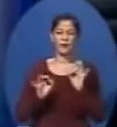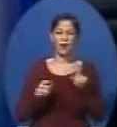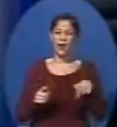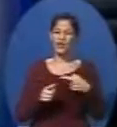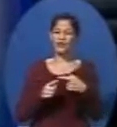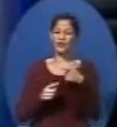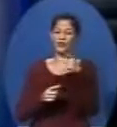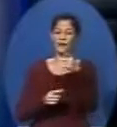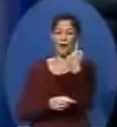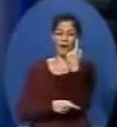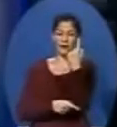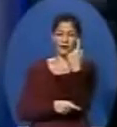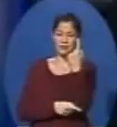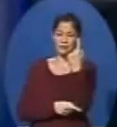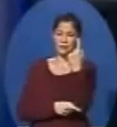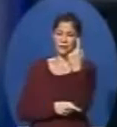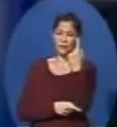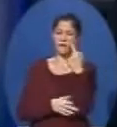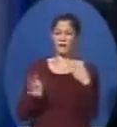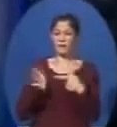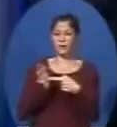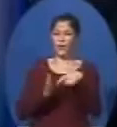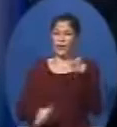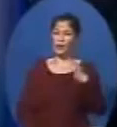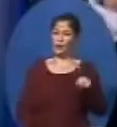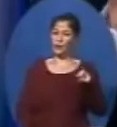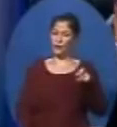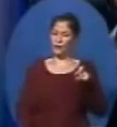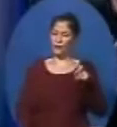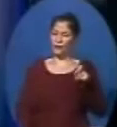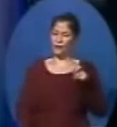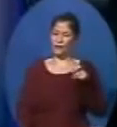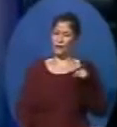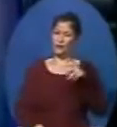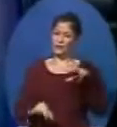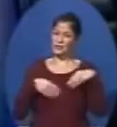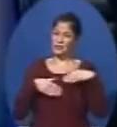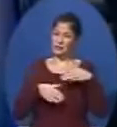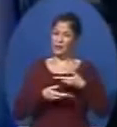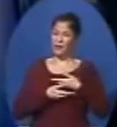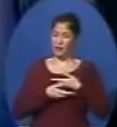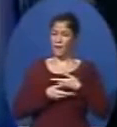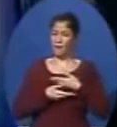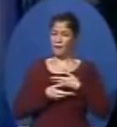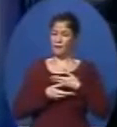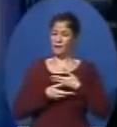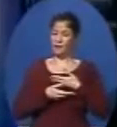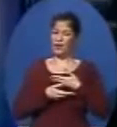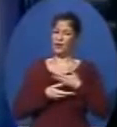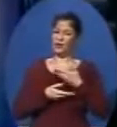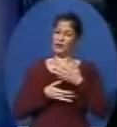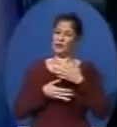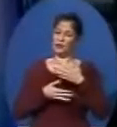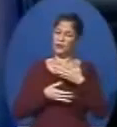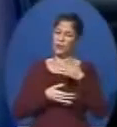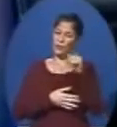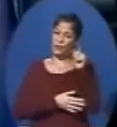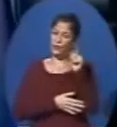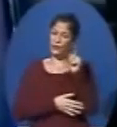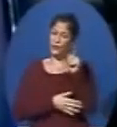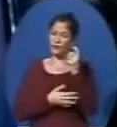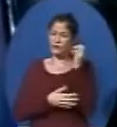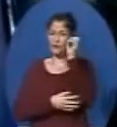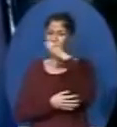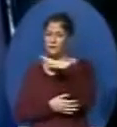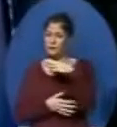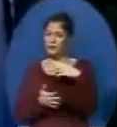מונחת על צווארה אצל דוד רוזן, ובזכות דוד רוזן הייתה עסקת הטיעון, אין ספק. לא בזכות אף אחד אחר. אבל מה שאמר לך